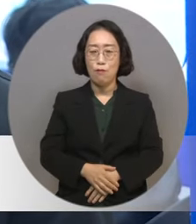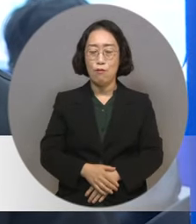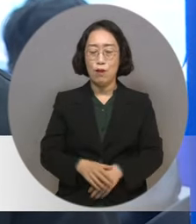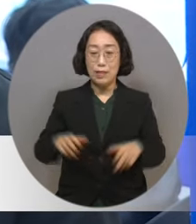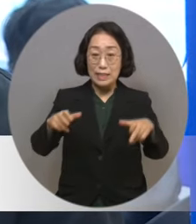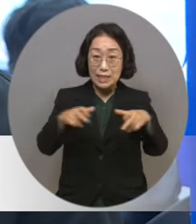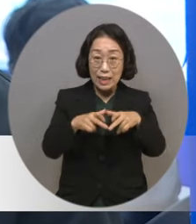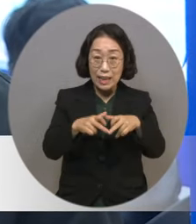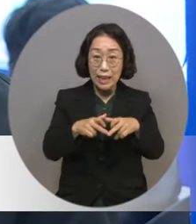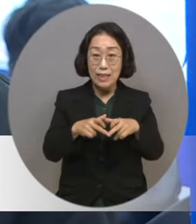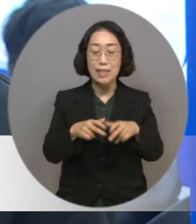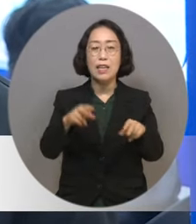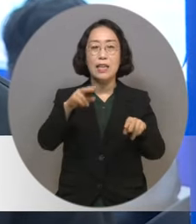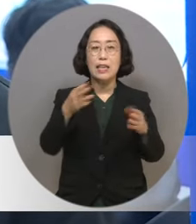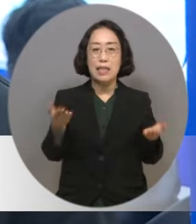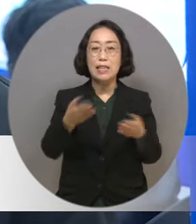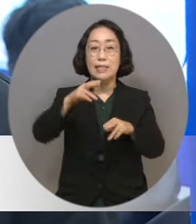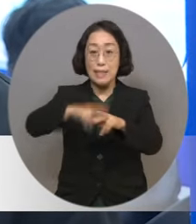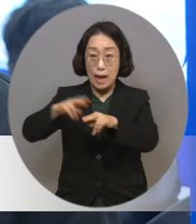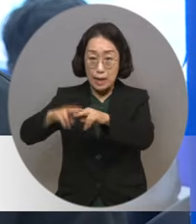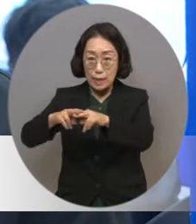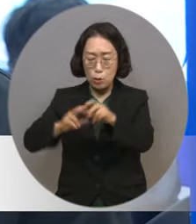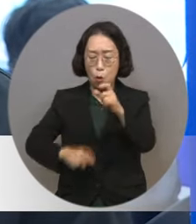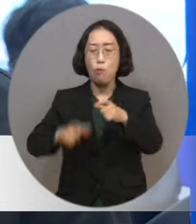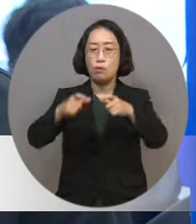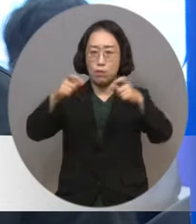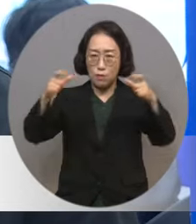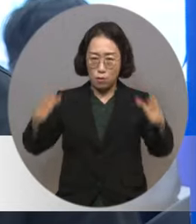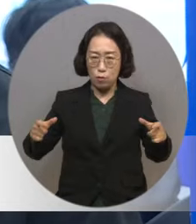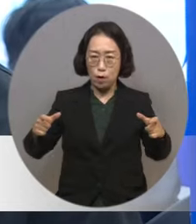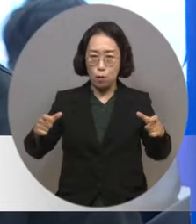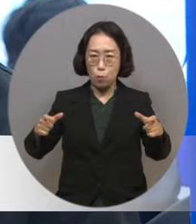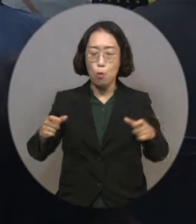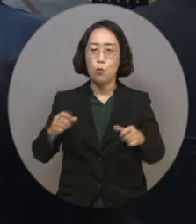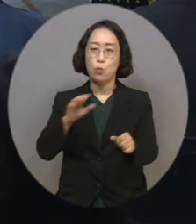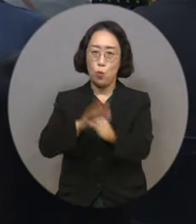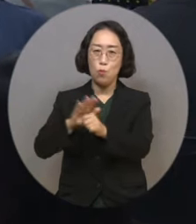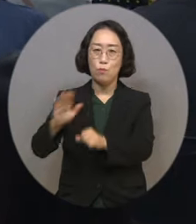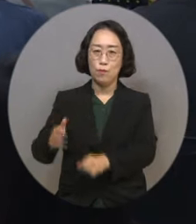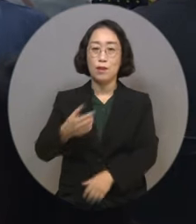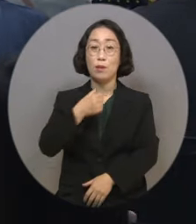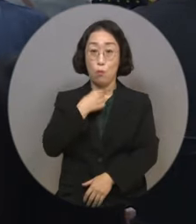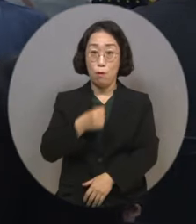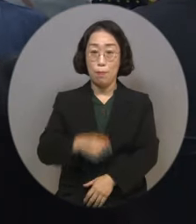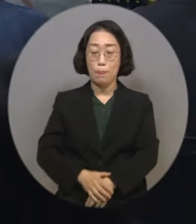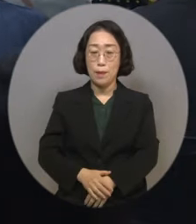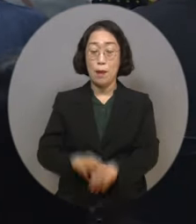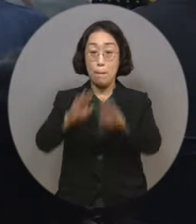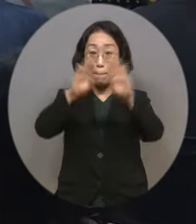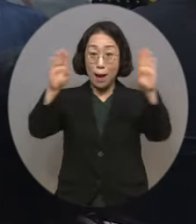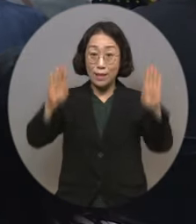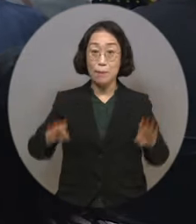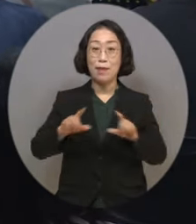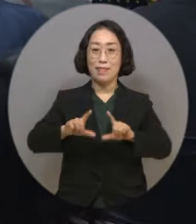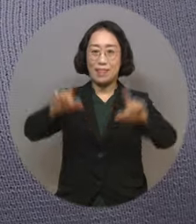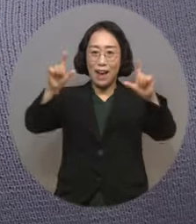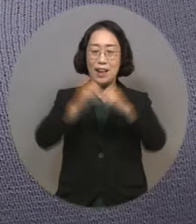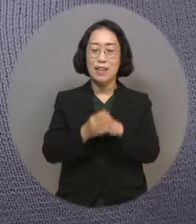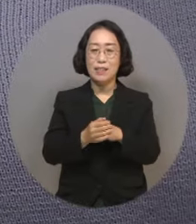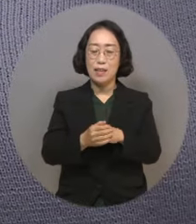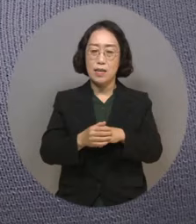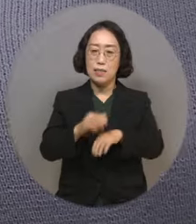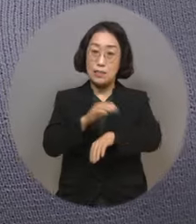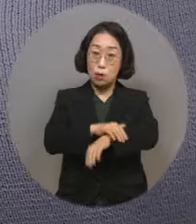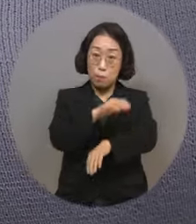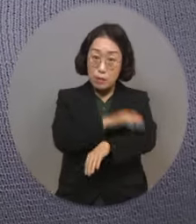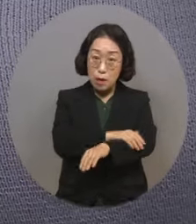장애인 일자리가 생산되고 또 만들어진 데 추석이 되었으면 합니다. 한편 이번 박람회에서는 장애인 직업재활